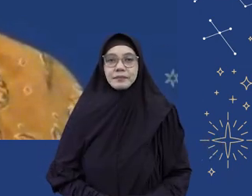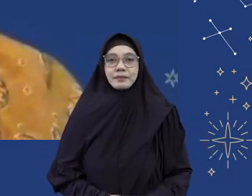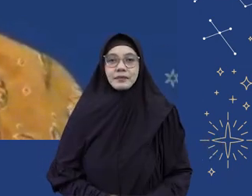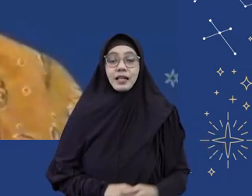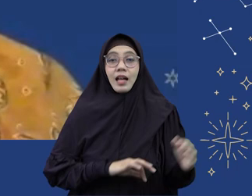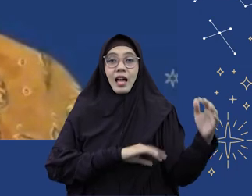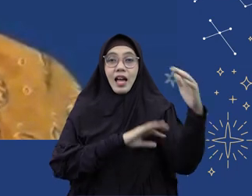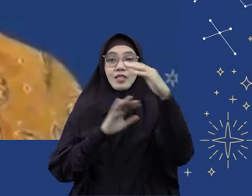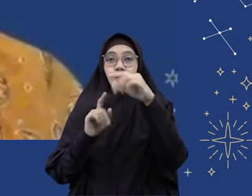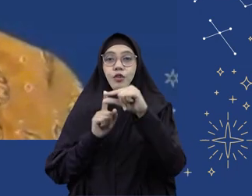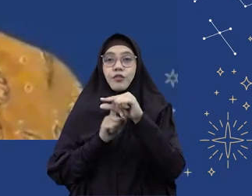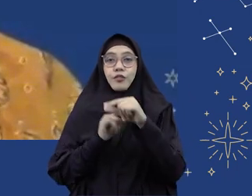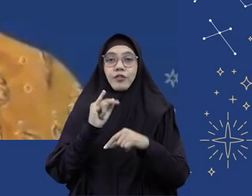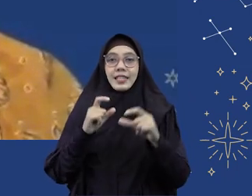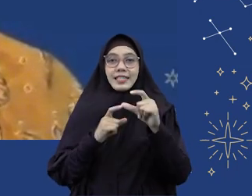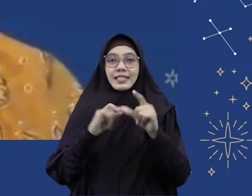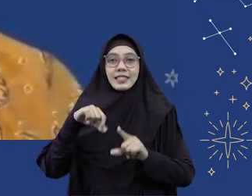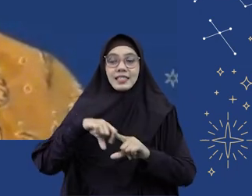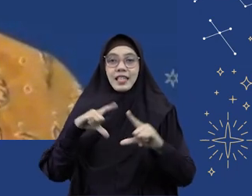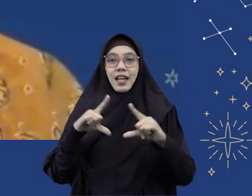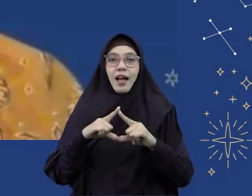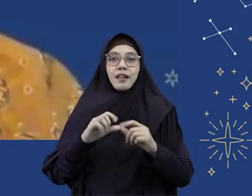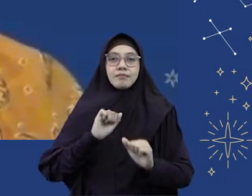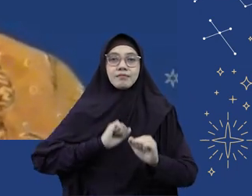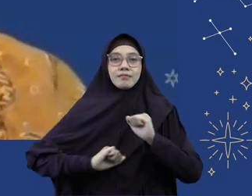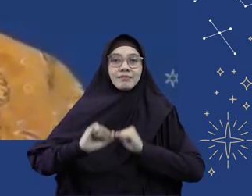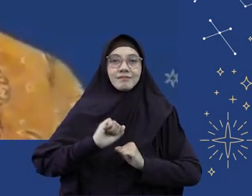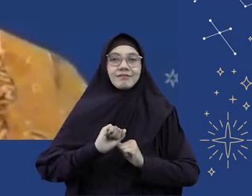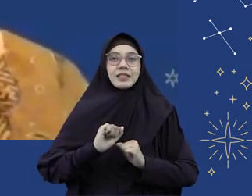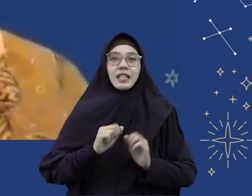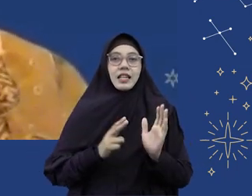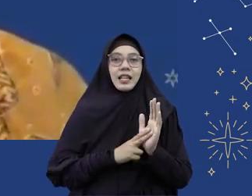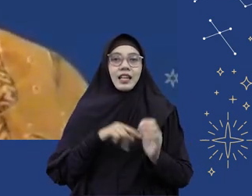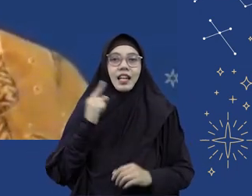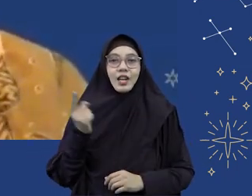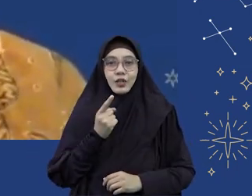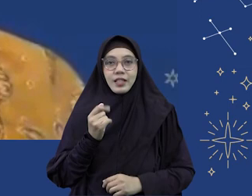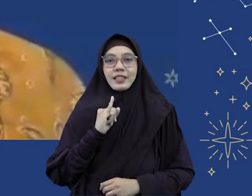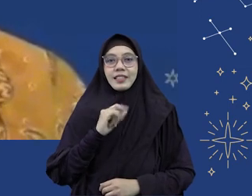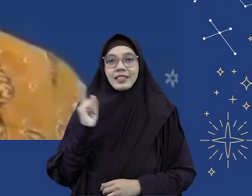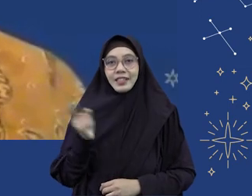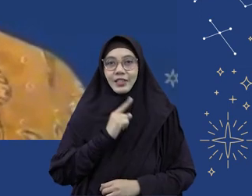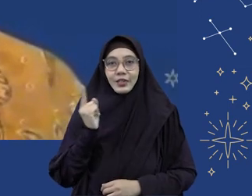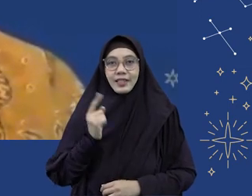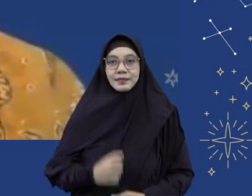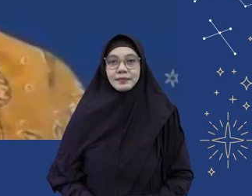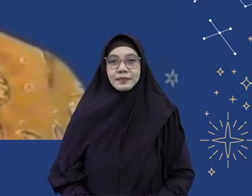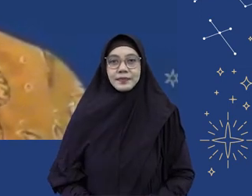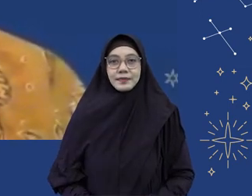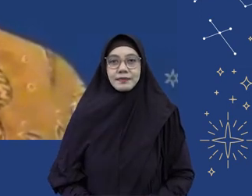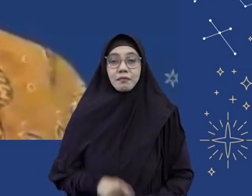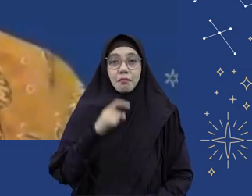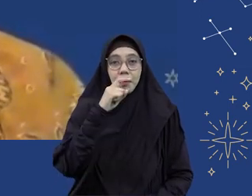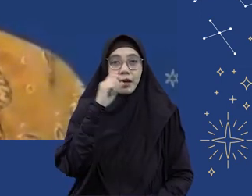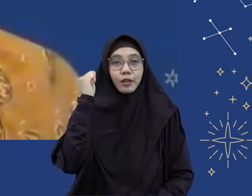yang berkontribusi baik di tingkat nasional maupun di tingkat Internasional Bapak Ibu serta